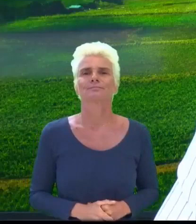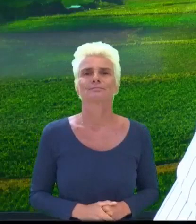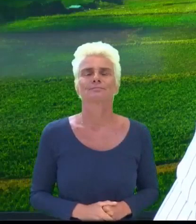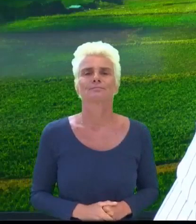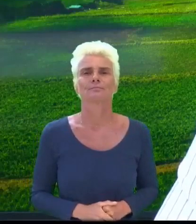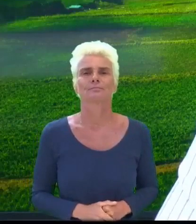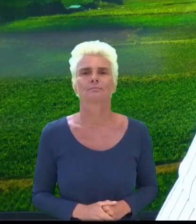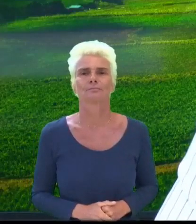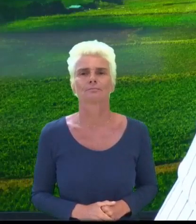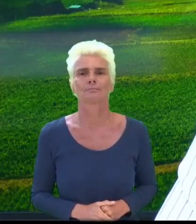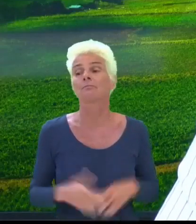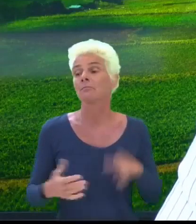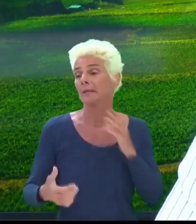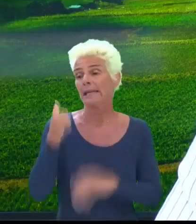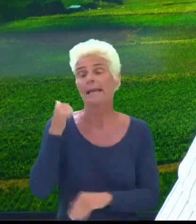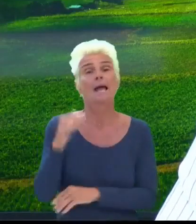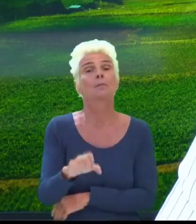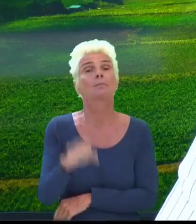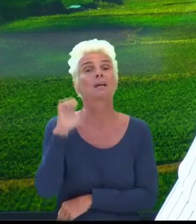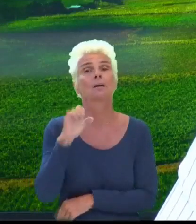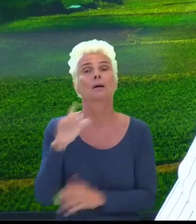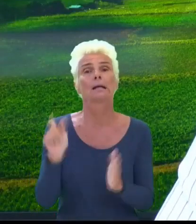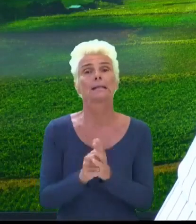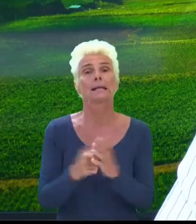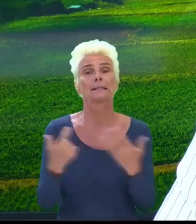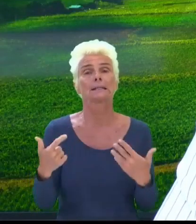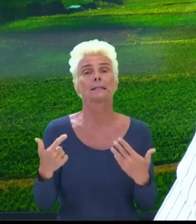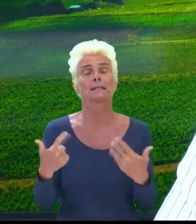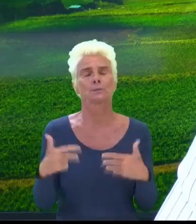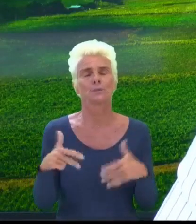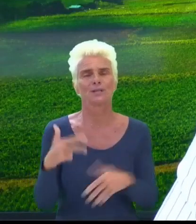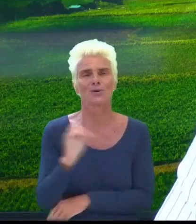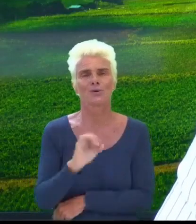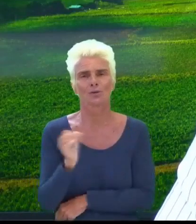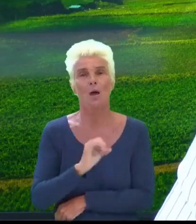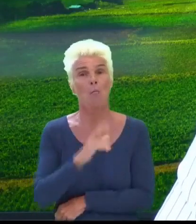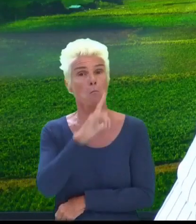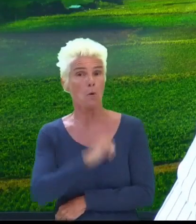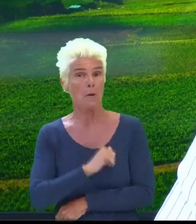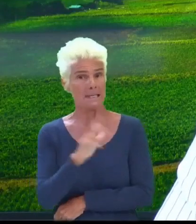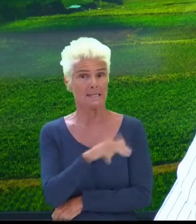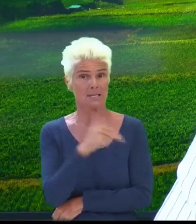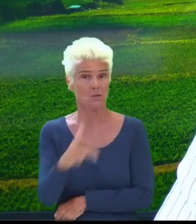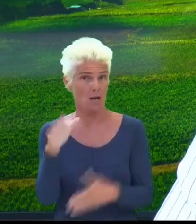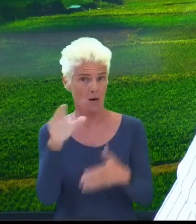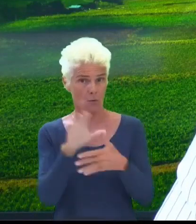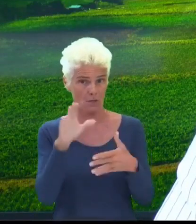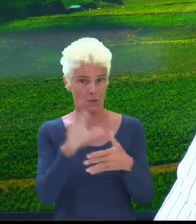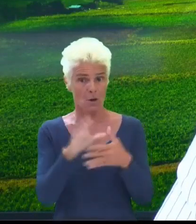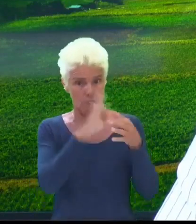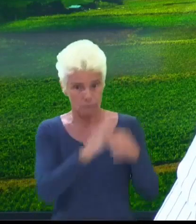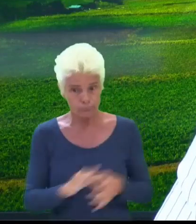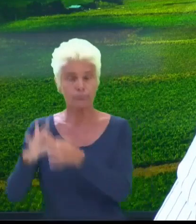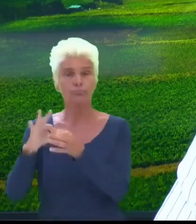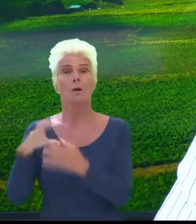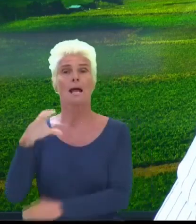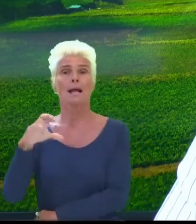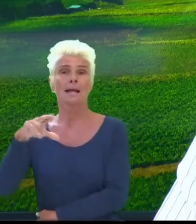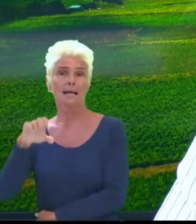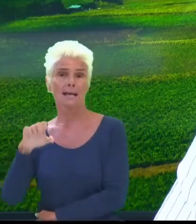aussi hier mercredi 18 octobre la police nationale de Guadeloupe et le CREPS